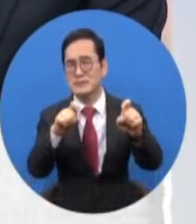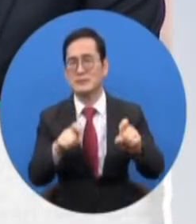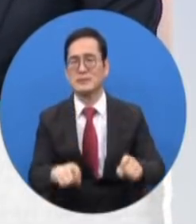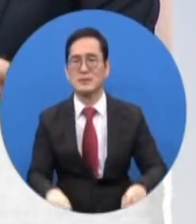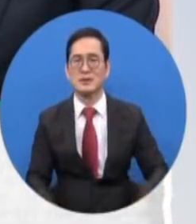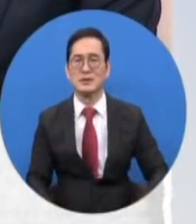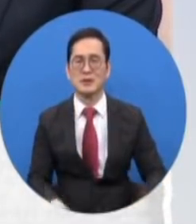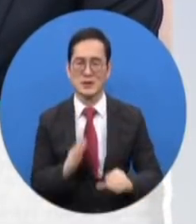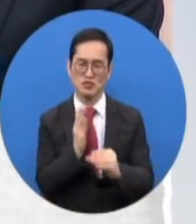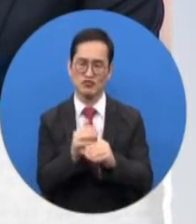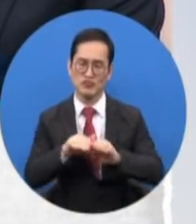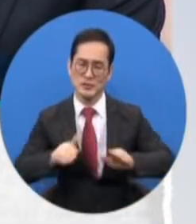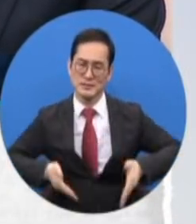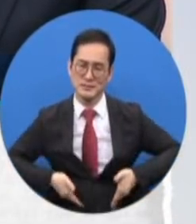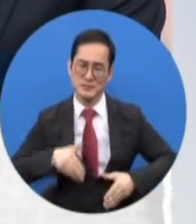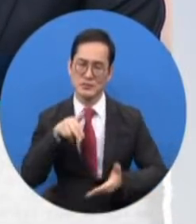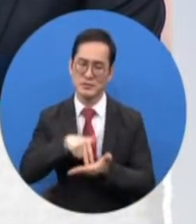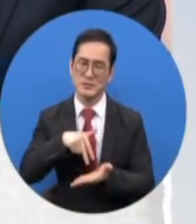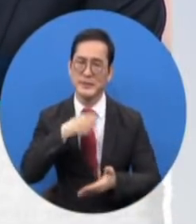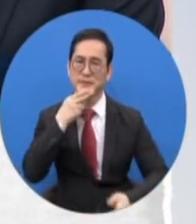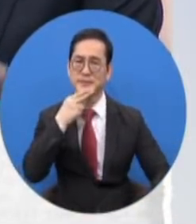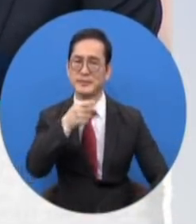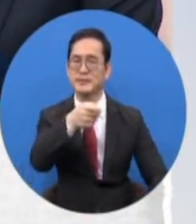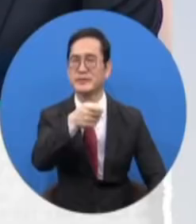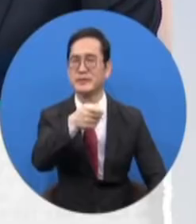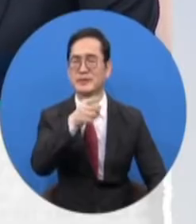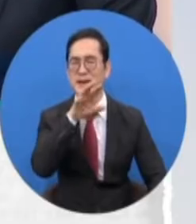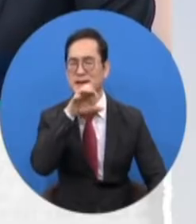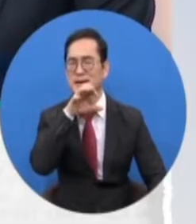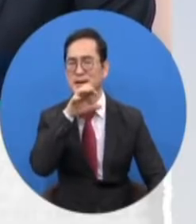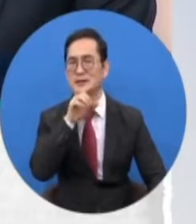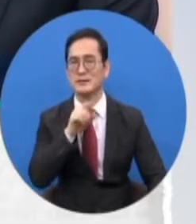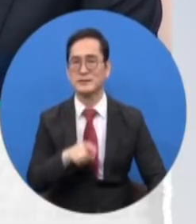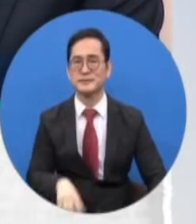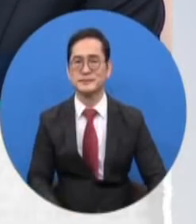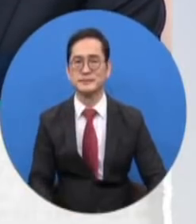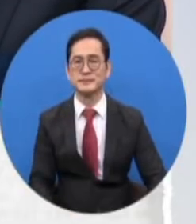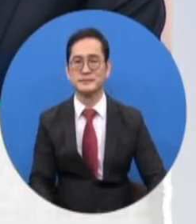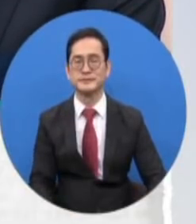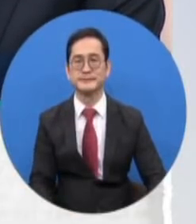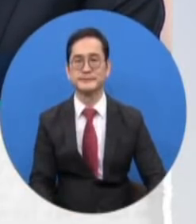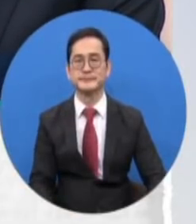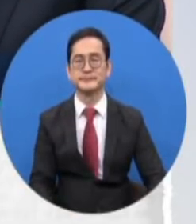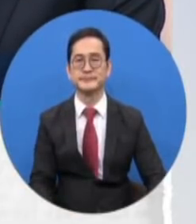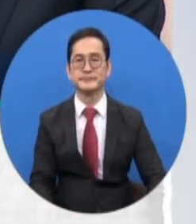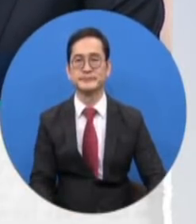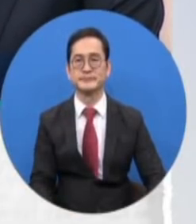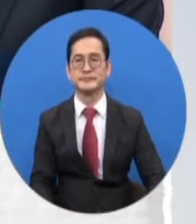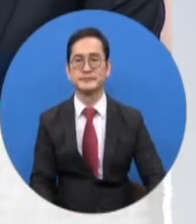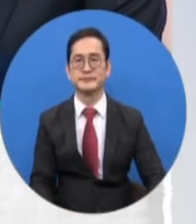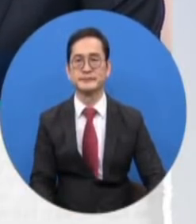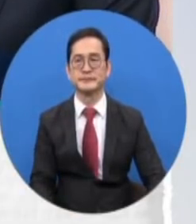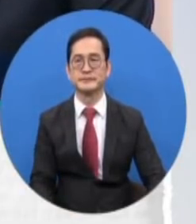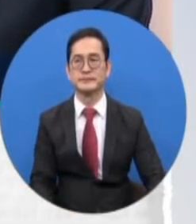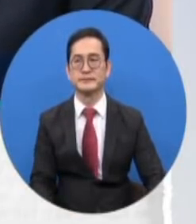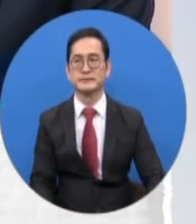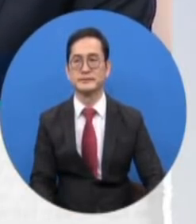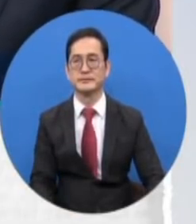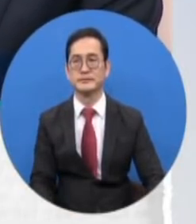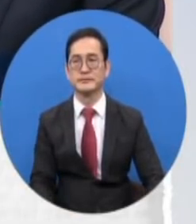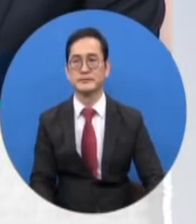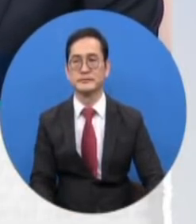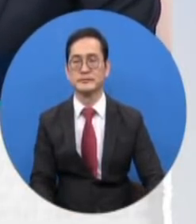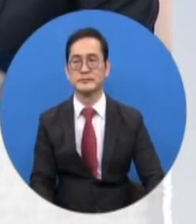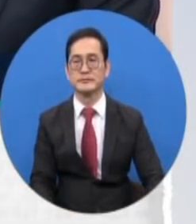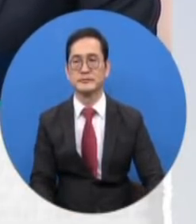앞서서 신구 권력 갈등 속에서 선관위원 논란이 또 있습니다. 근데 이런 상황에서 또 청와대가 문재인 대통령이 또 선관위원을